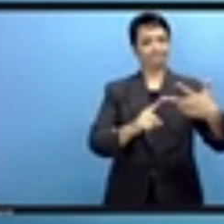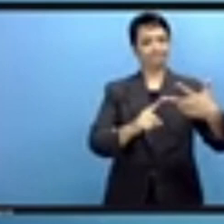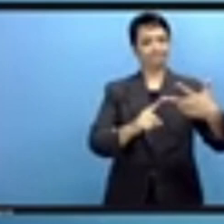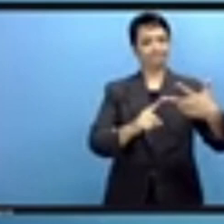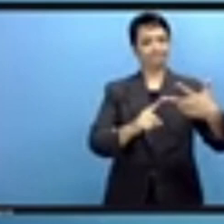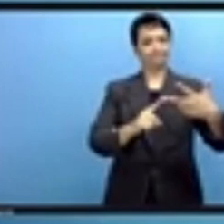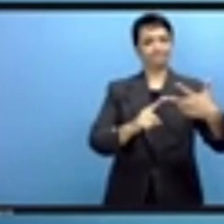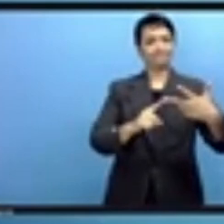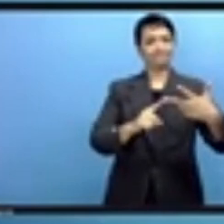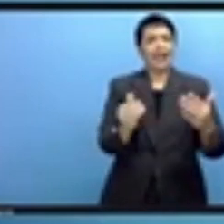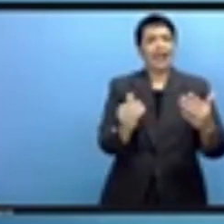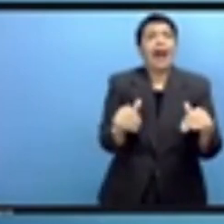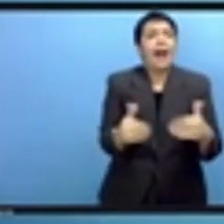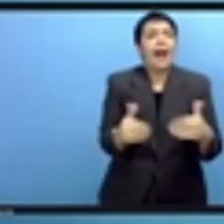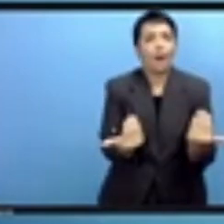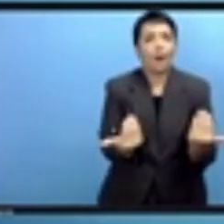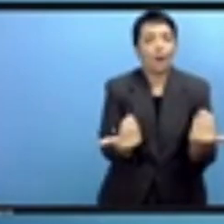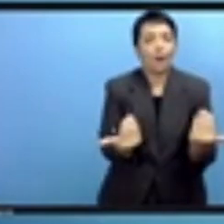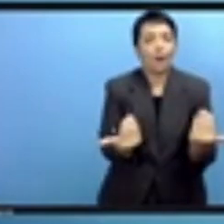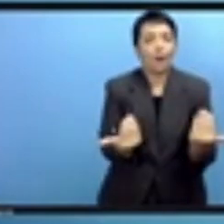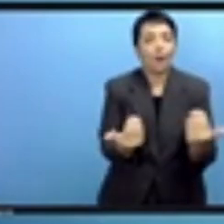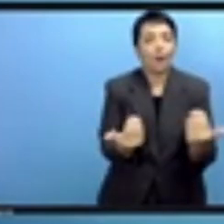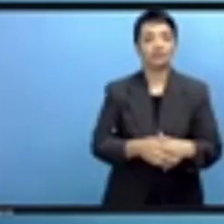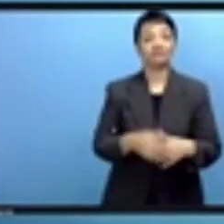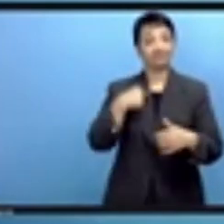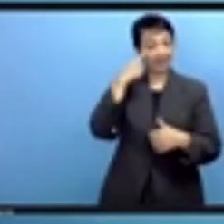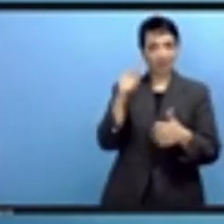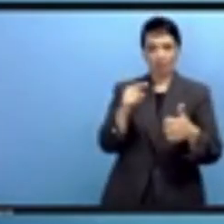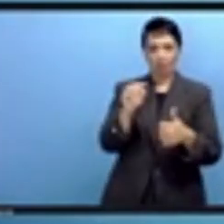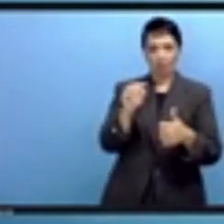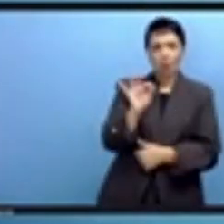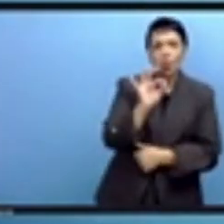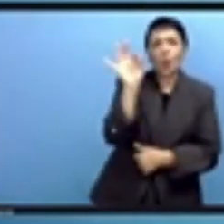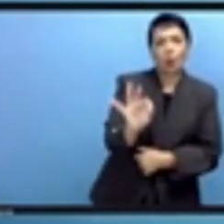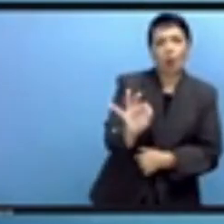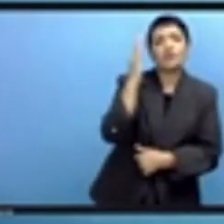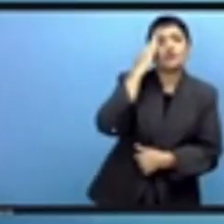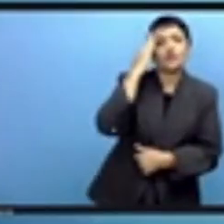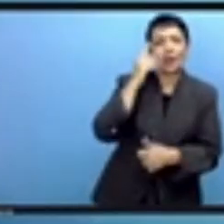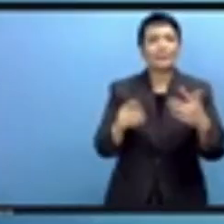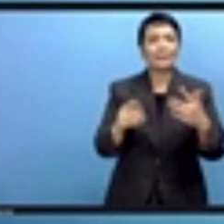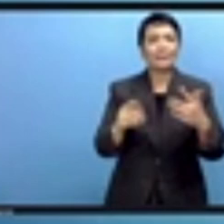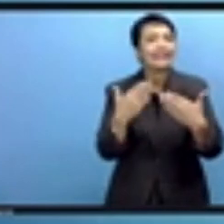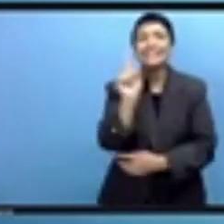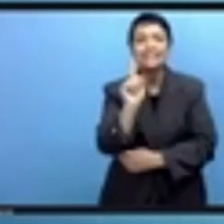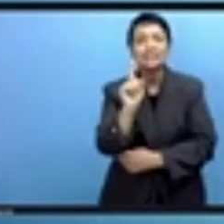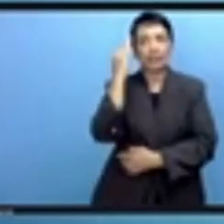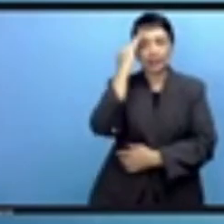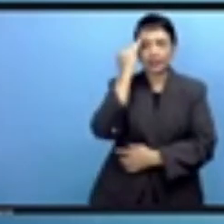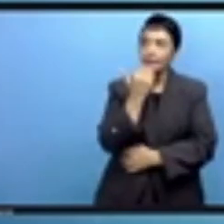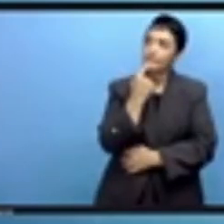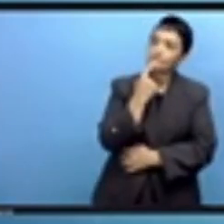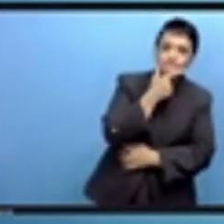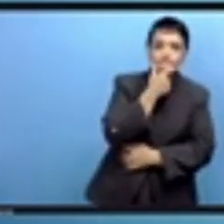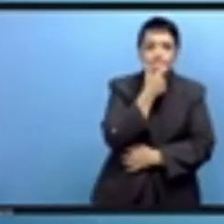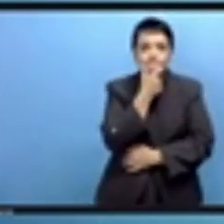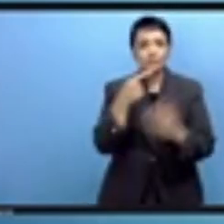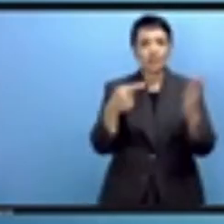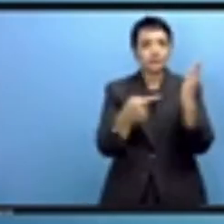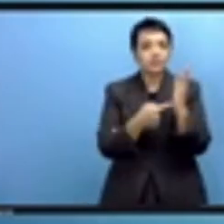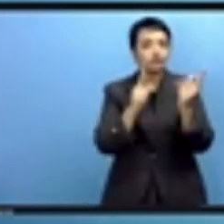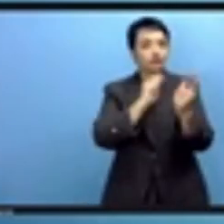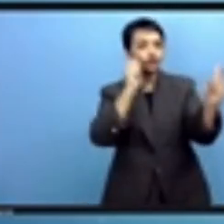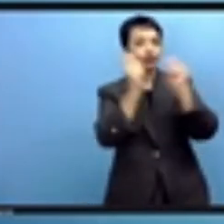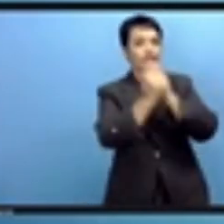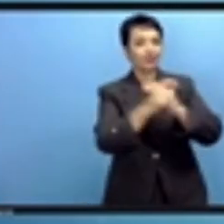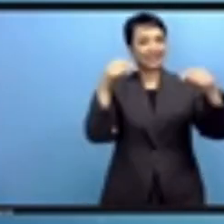那么对于我们来说呢，为什么要转型是非常容易回答的。我们需要去了解数字